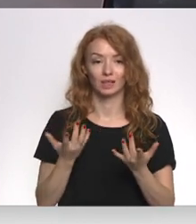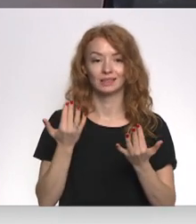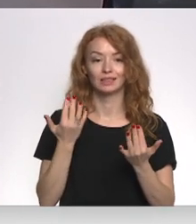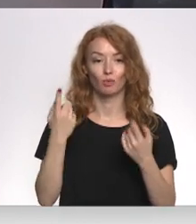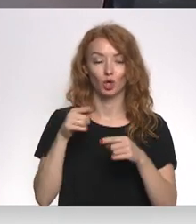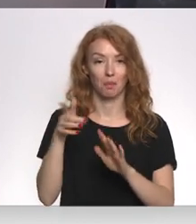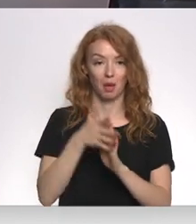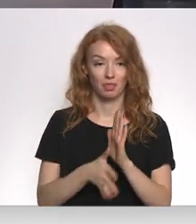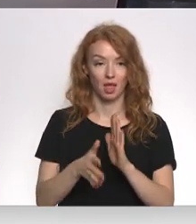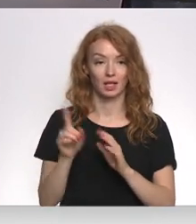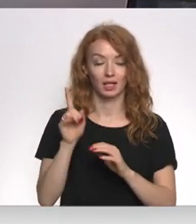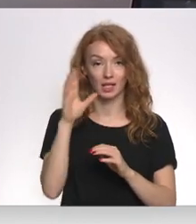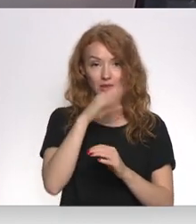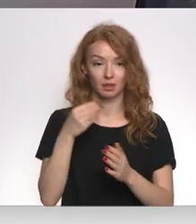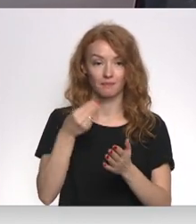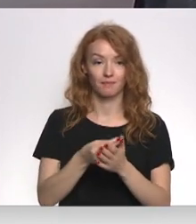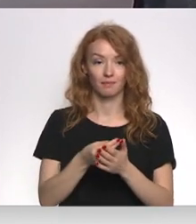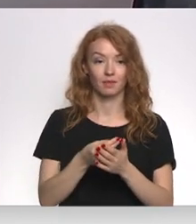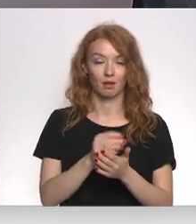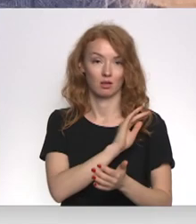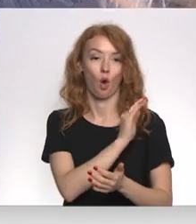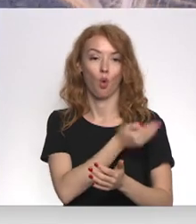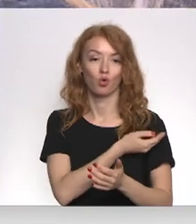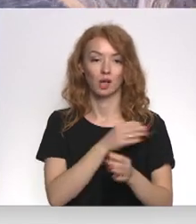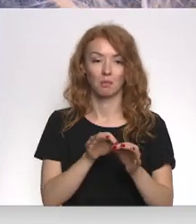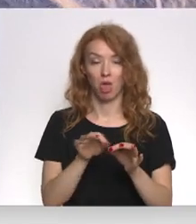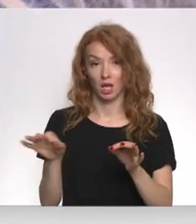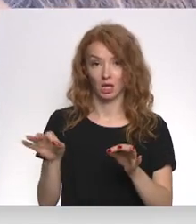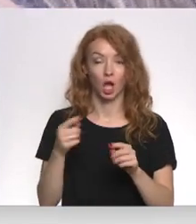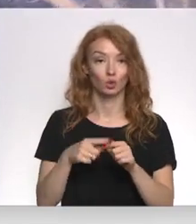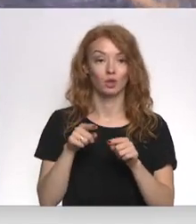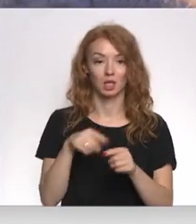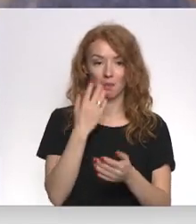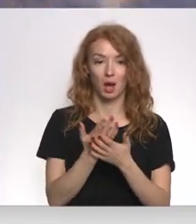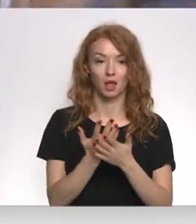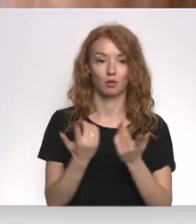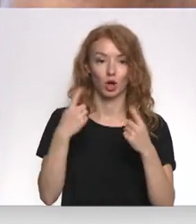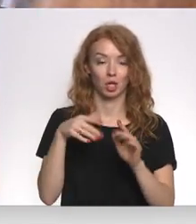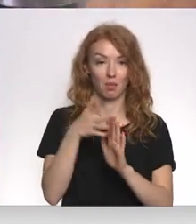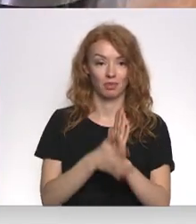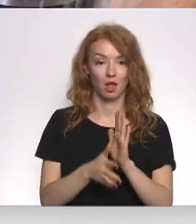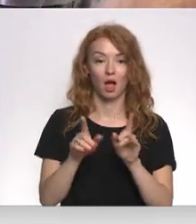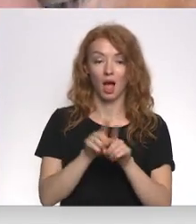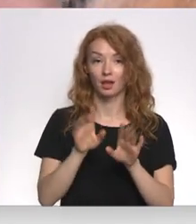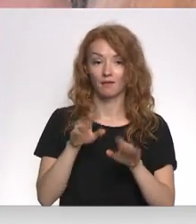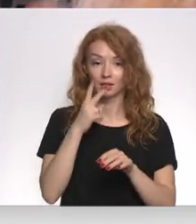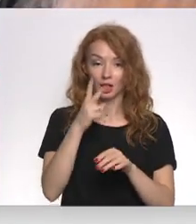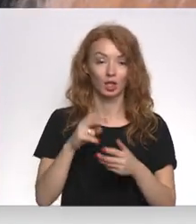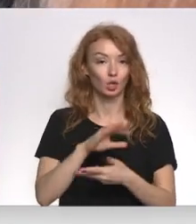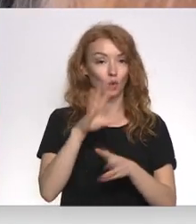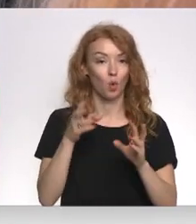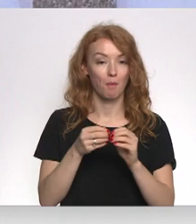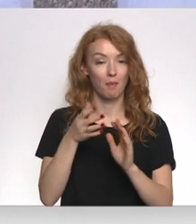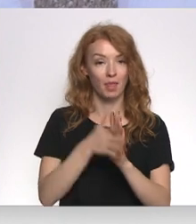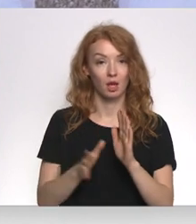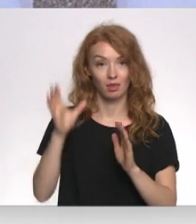leduskapis patērēm, ir iespējams iegādāties jaudas mērītāju. Jaudas mērītājs parādīs pašreizējo patēriņu. Var arī skatīties kopējo patēriņu